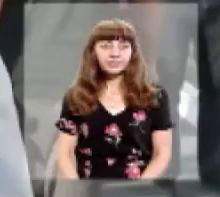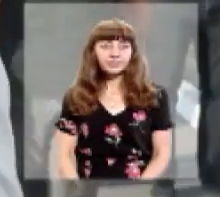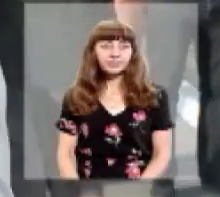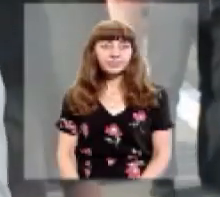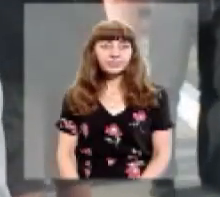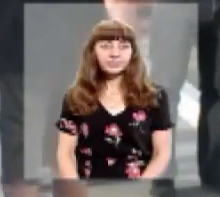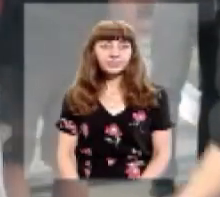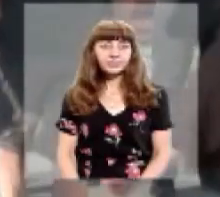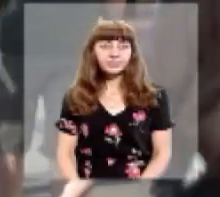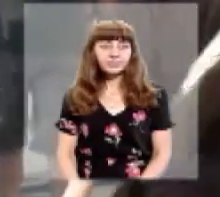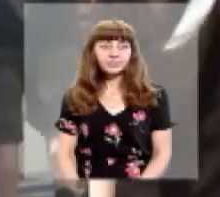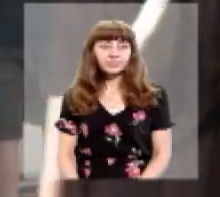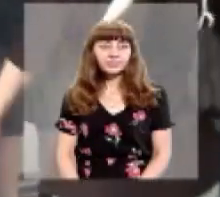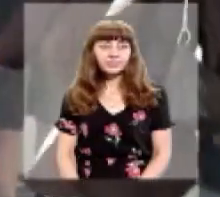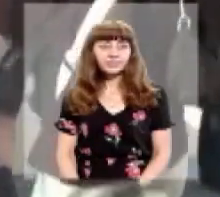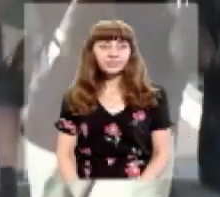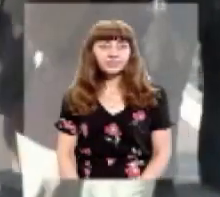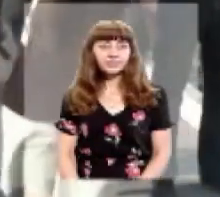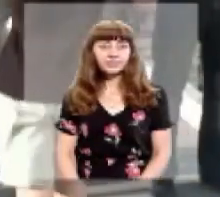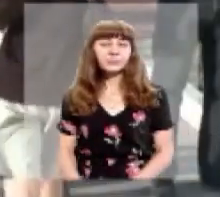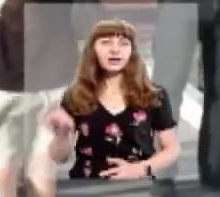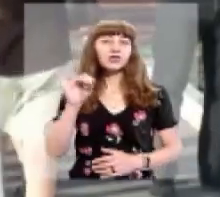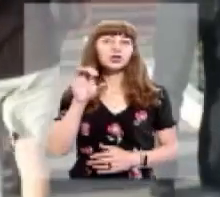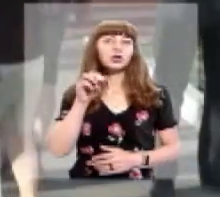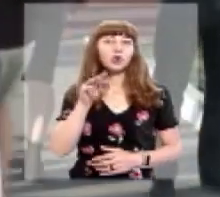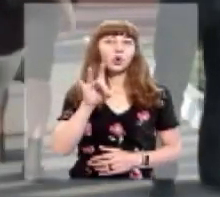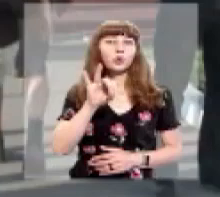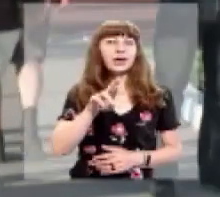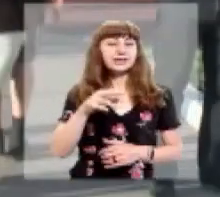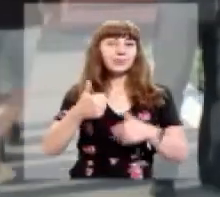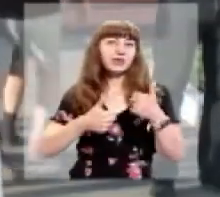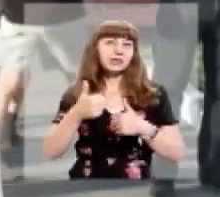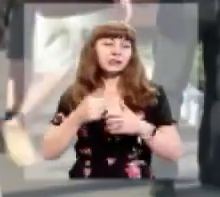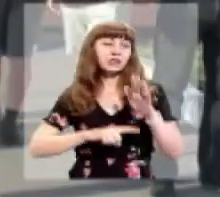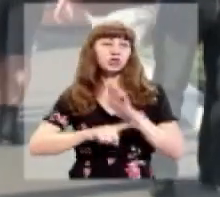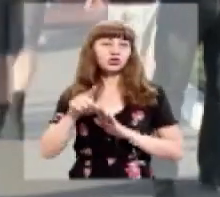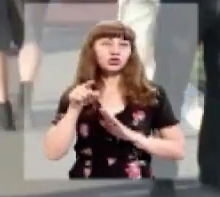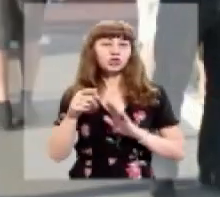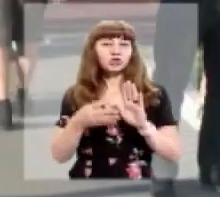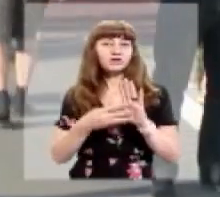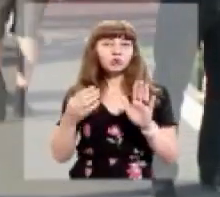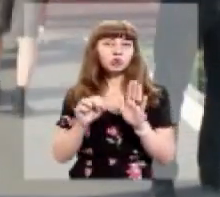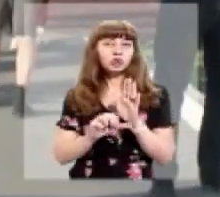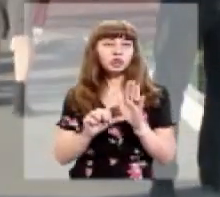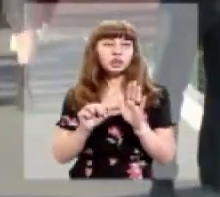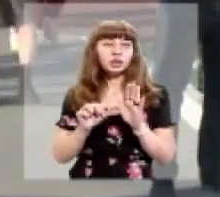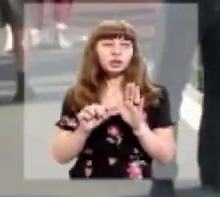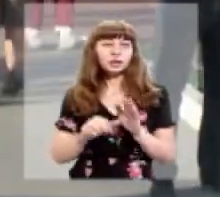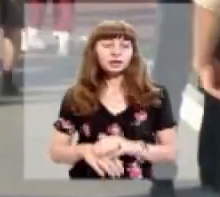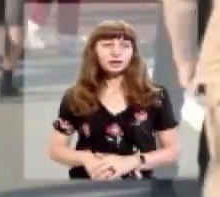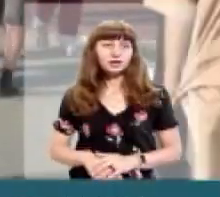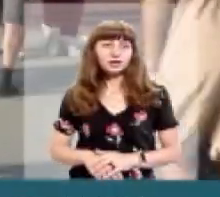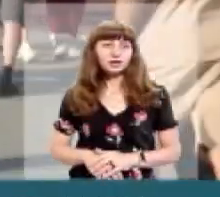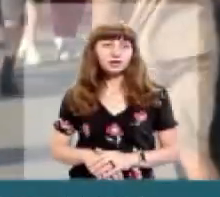спартакиады была в 1986 году. Спартакиаданың тарихы 1986 жылдан бері басталды. Алғаш рет